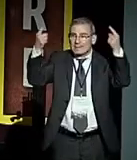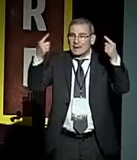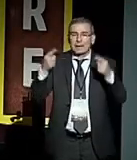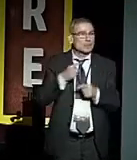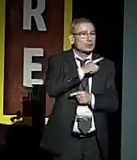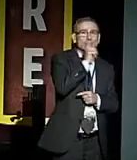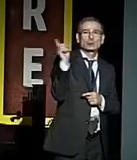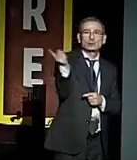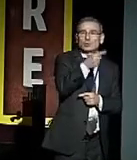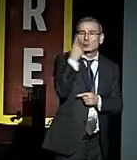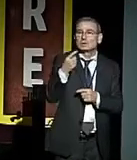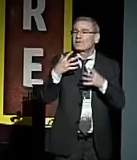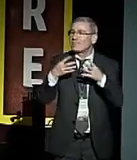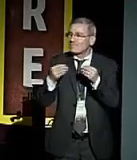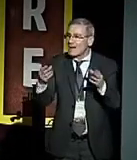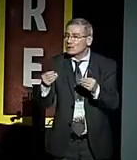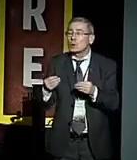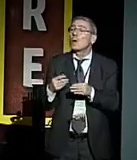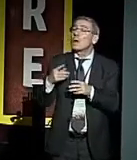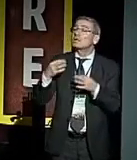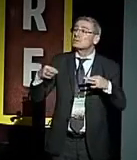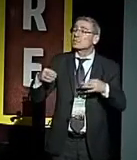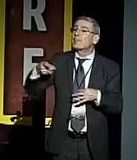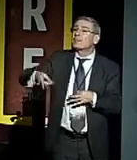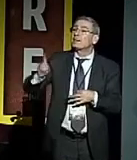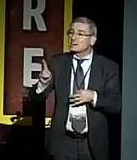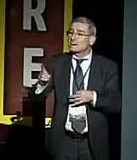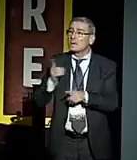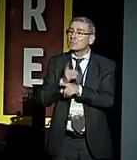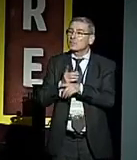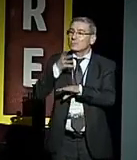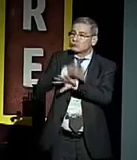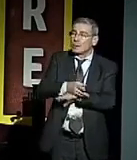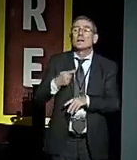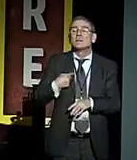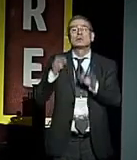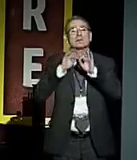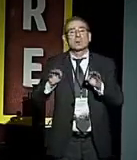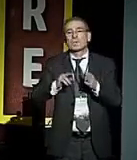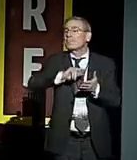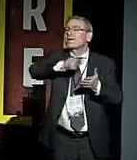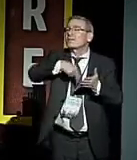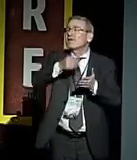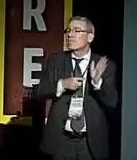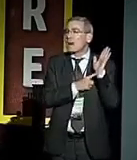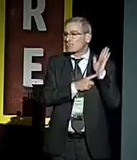il Partito Democratico nelle prossime settimane. Se volete, sono a disposizione per farvi sottoscrivere il documento. Grazie.